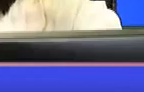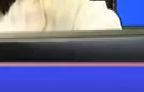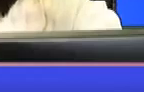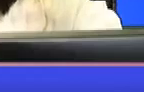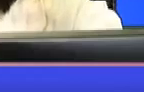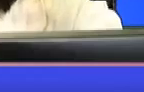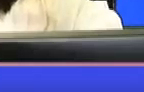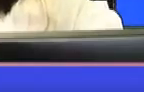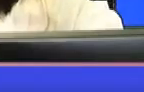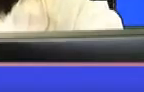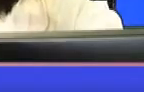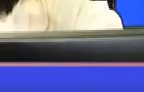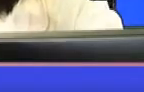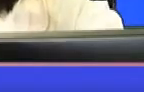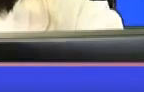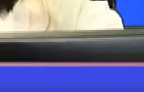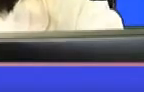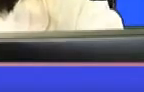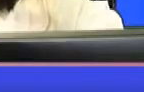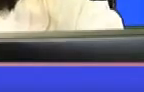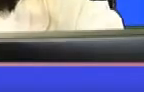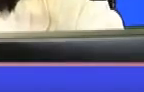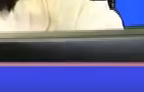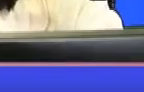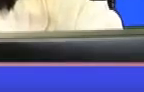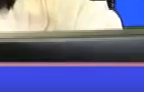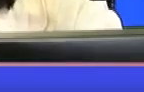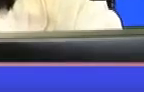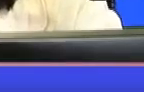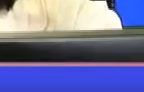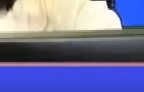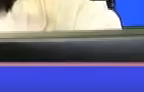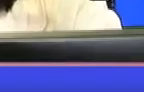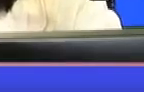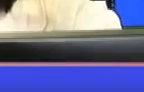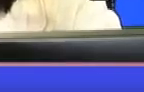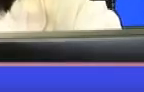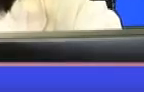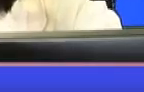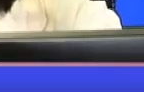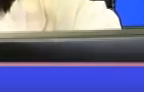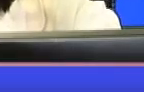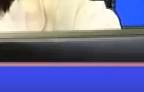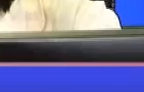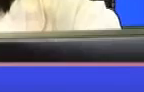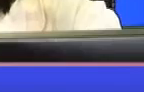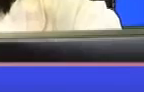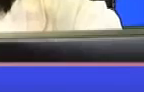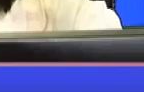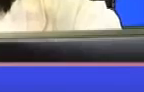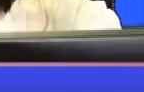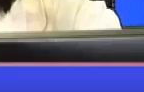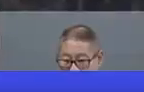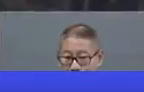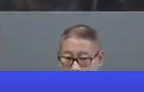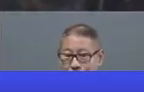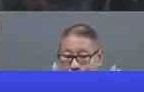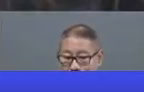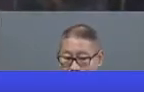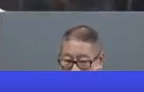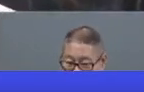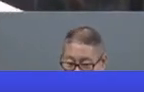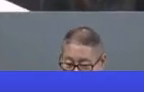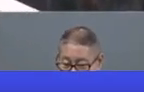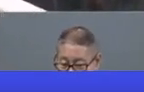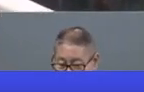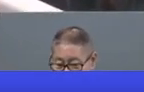8นปุ๊บเนี่ยยอดลงทะเบียนเนี่ยถึง 10ล้านทะลุ 10้า 500,000คนนะคะก็ไปกว่าก 20%แล้วนะคะแล้วก็